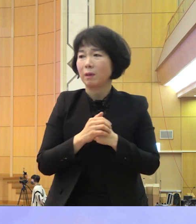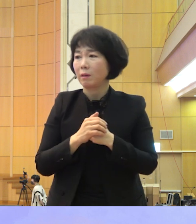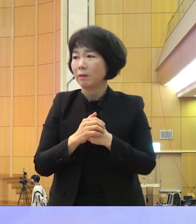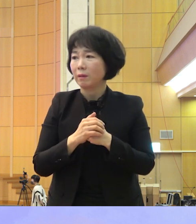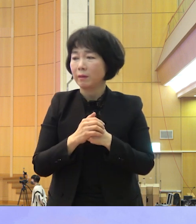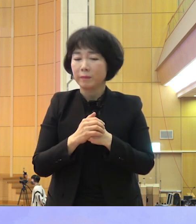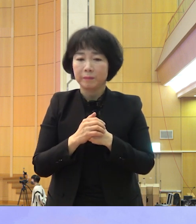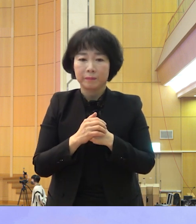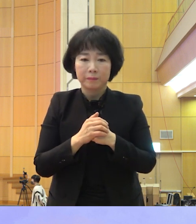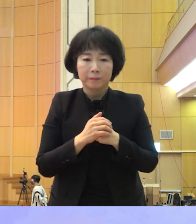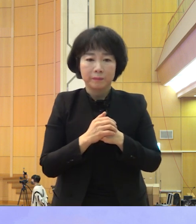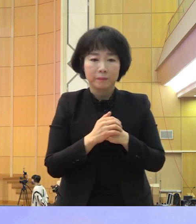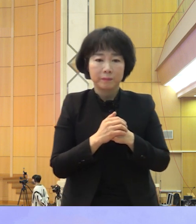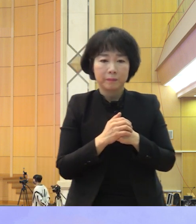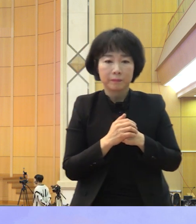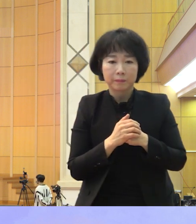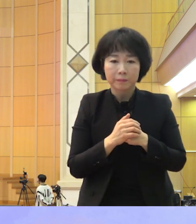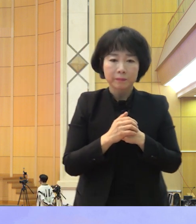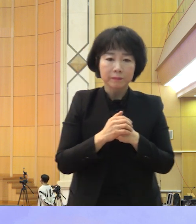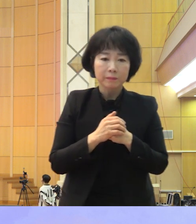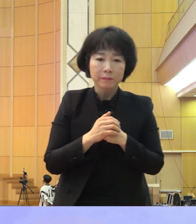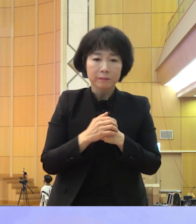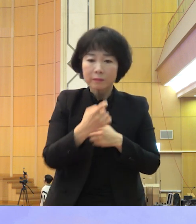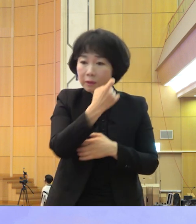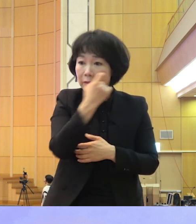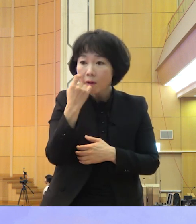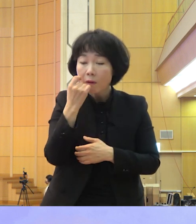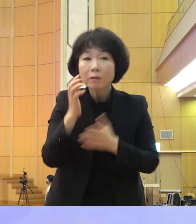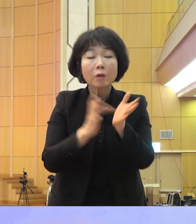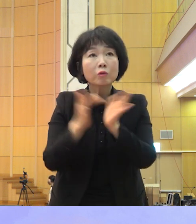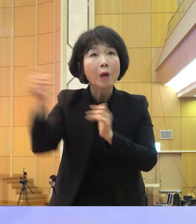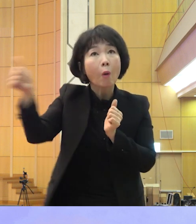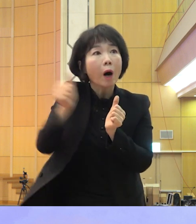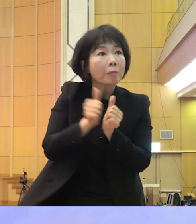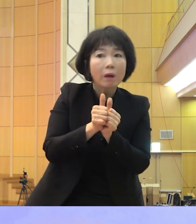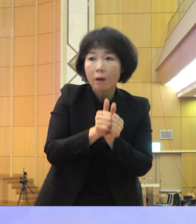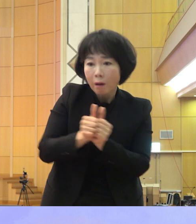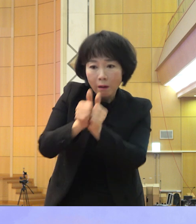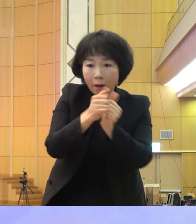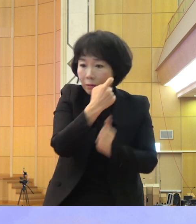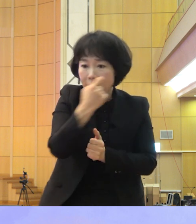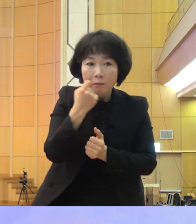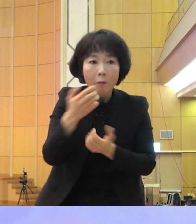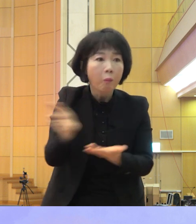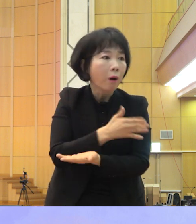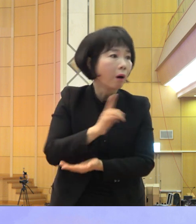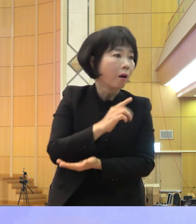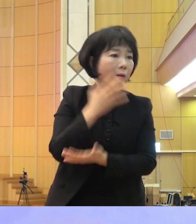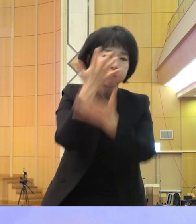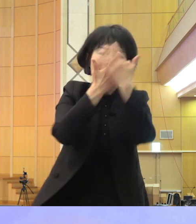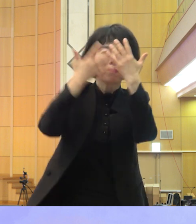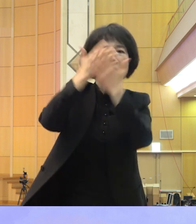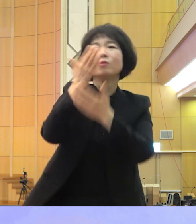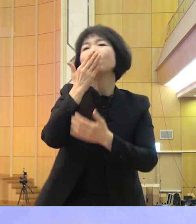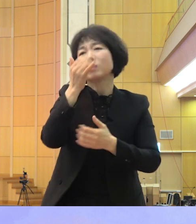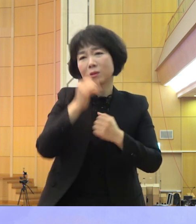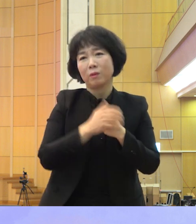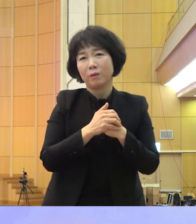있는 것 같기도 하고, 어떨 때는 뭐 어떤 증거라든지 이런 것이 없다 보니까 없는지 이렇게 된단